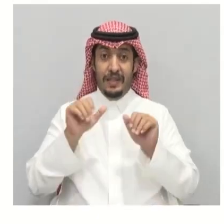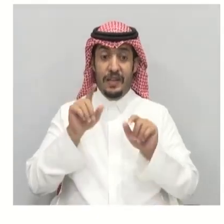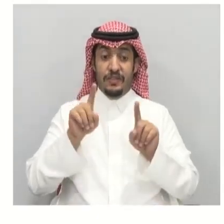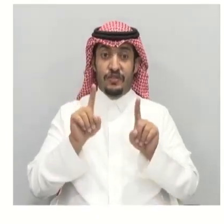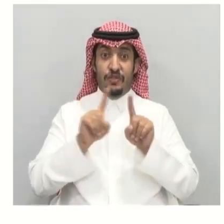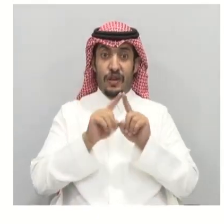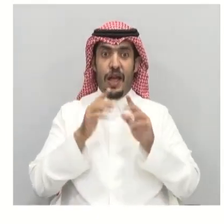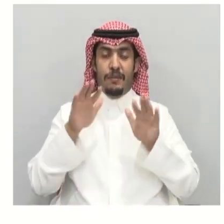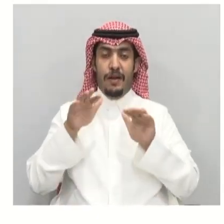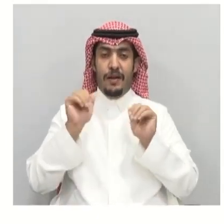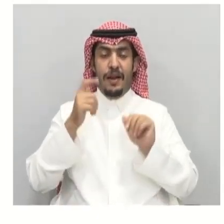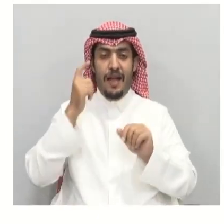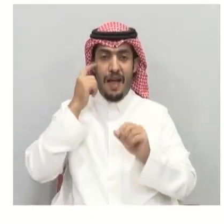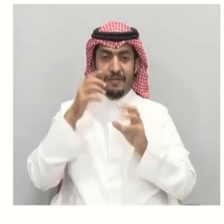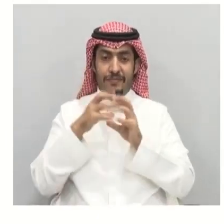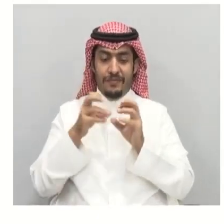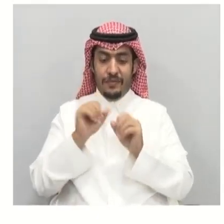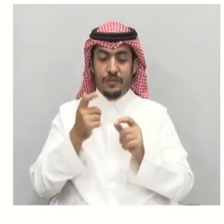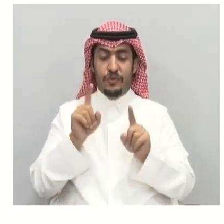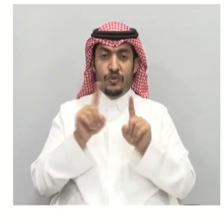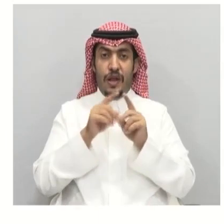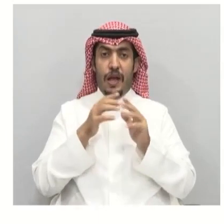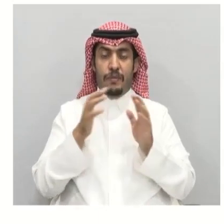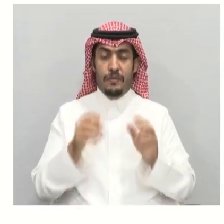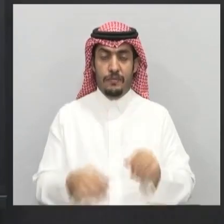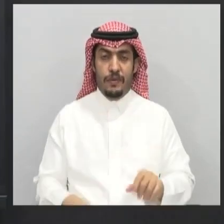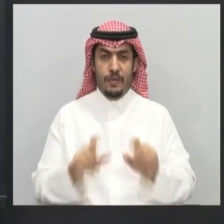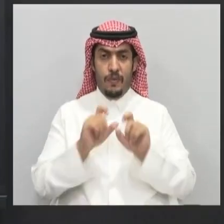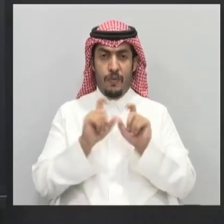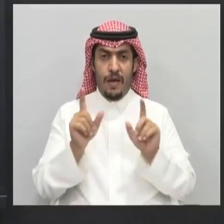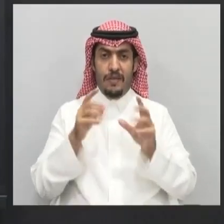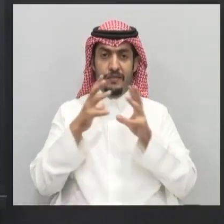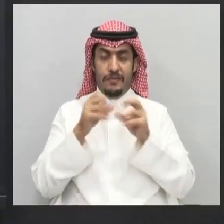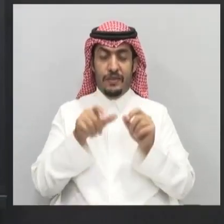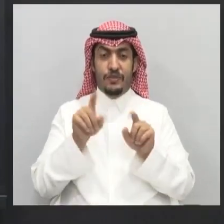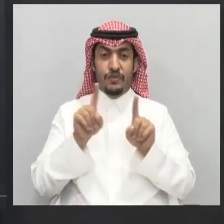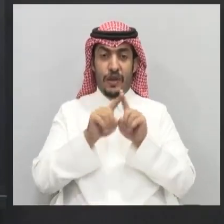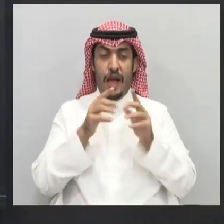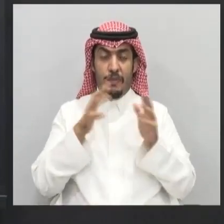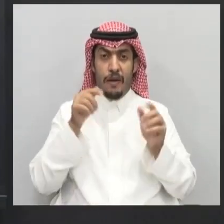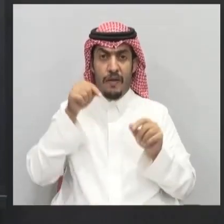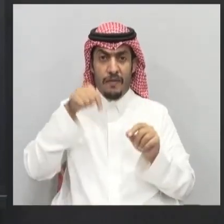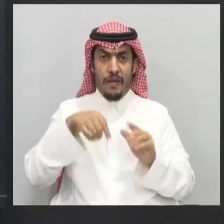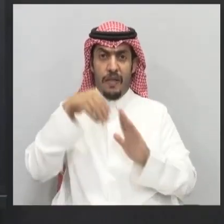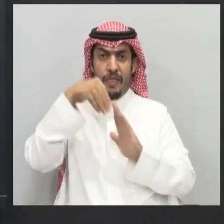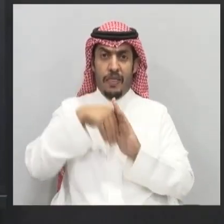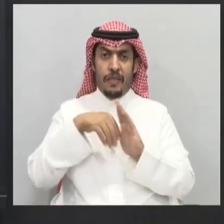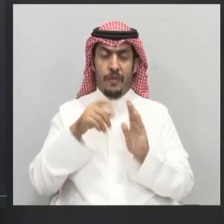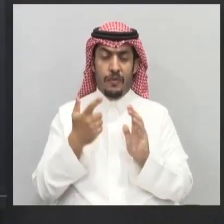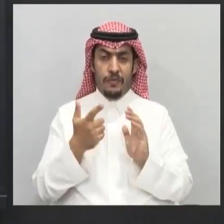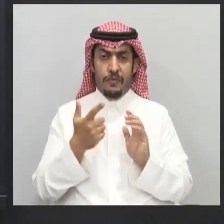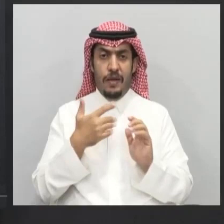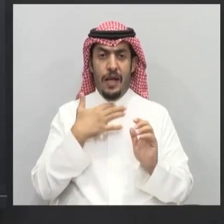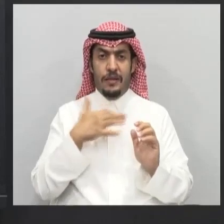الشرك الاكبر وعرفنا ما هو الشرك الاكبر وبينا ان الشرك الاكبر يقع في ماذا